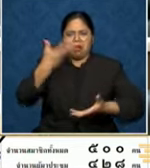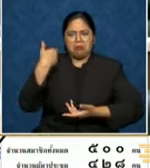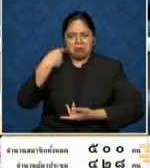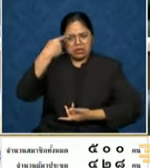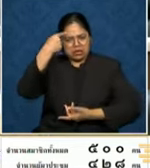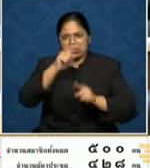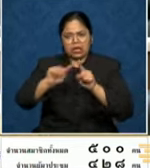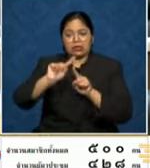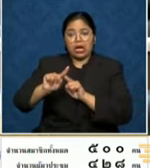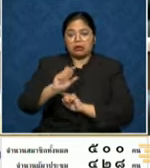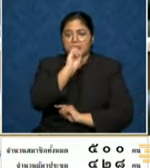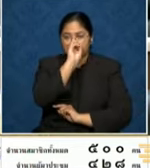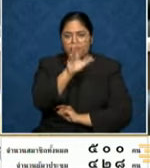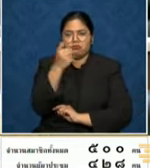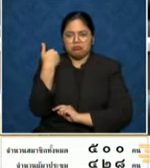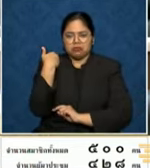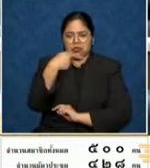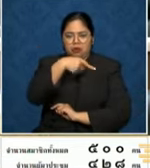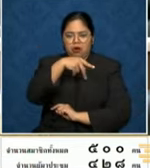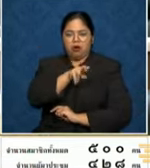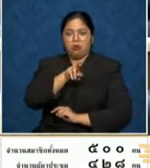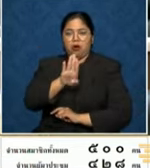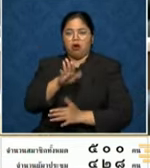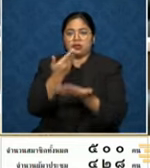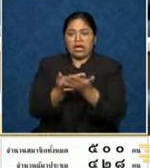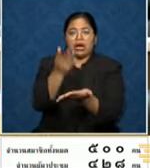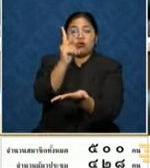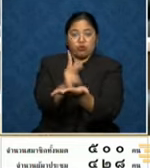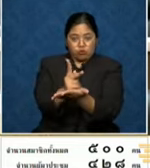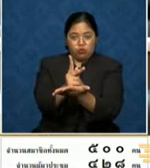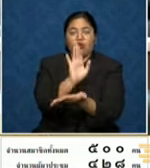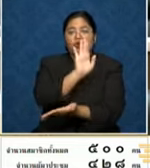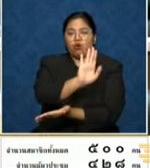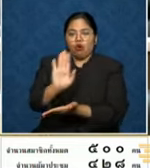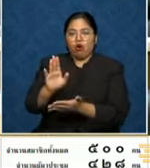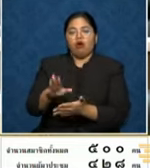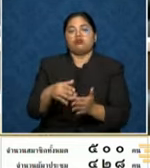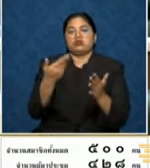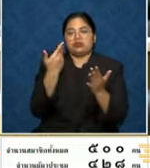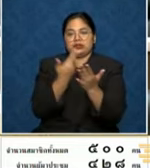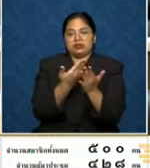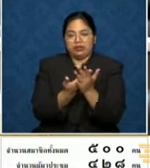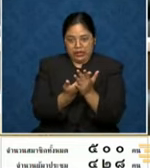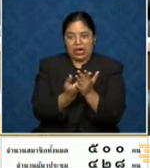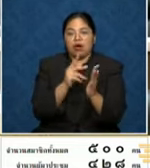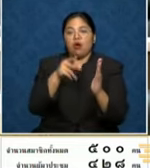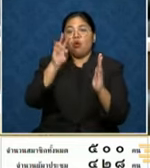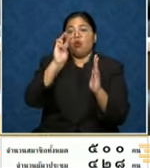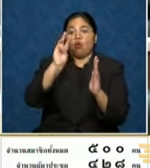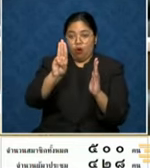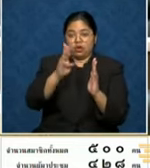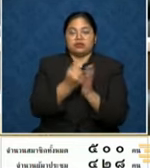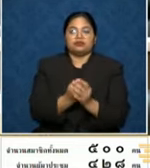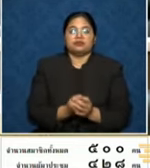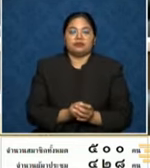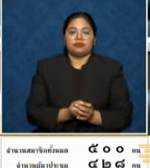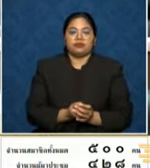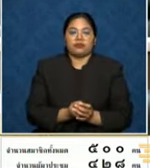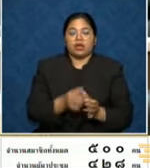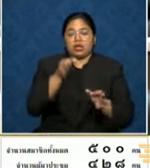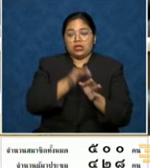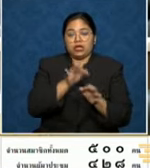จะออกพรบเงินกู้ของดิจิตอลวอลเล็ตไม่ว่าจะเป็นธนาคาร